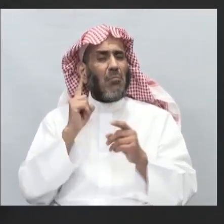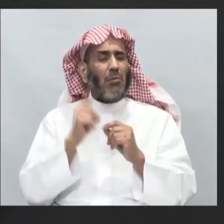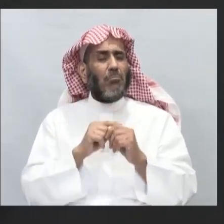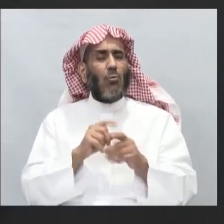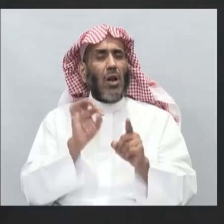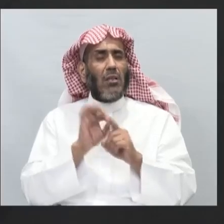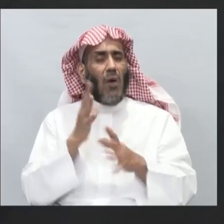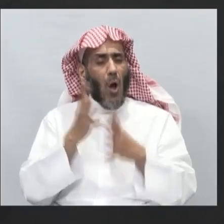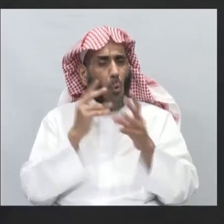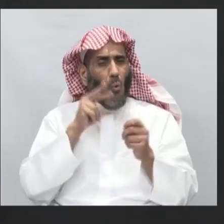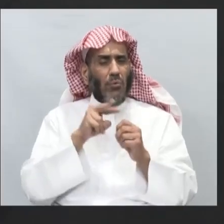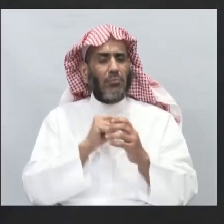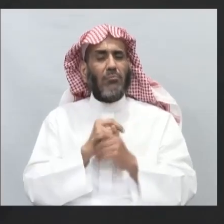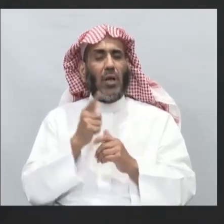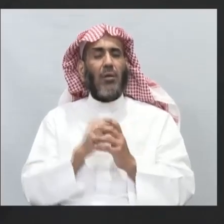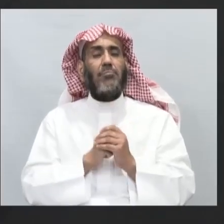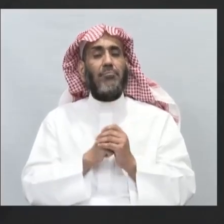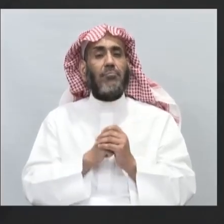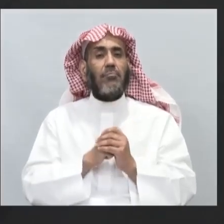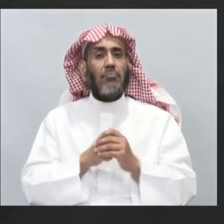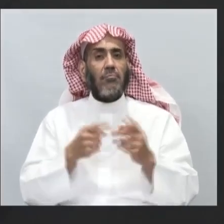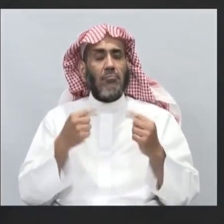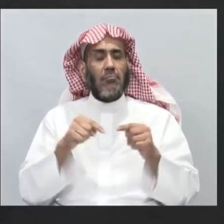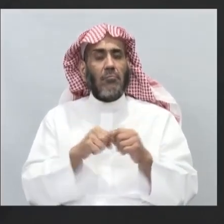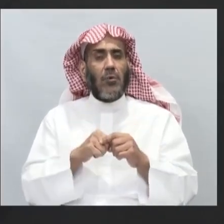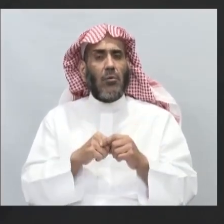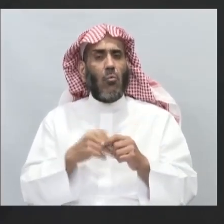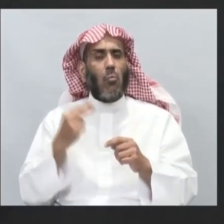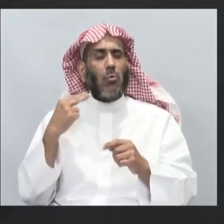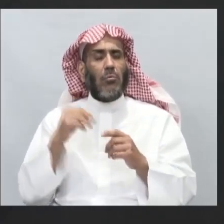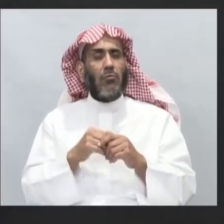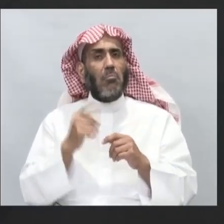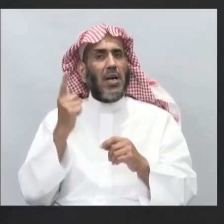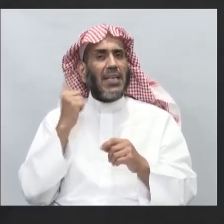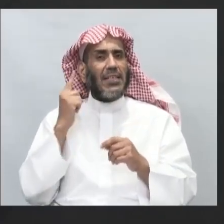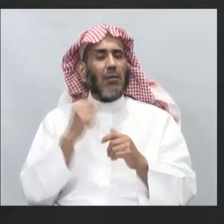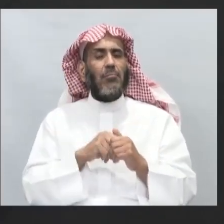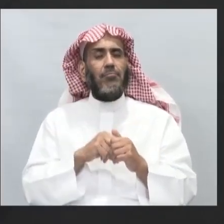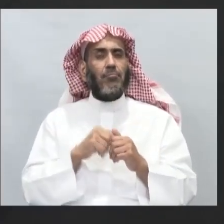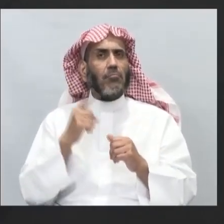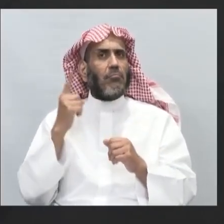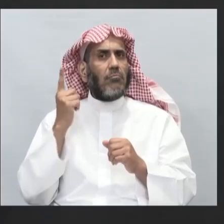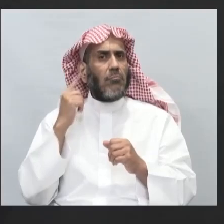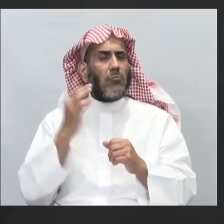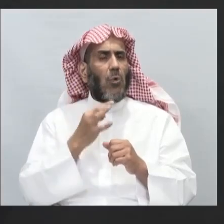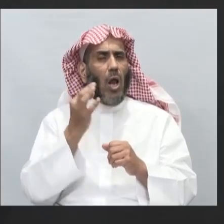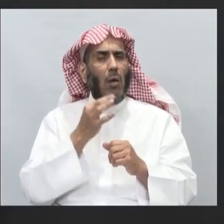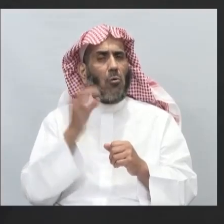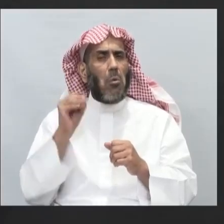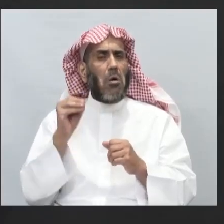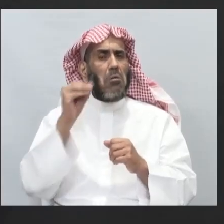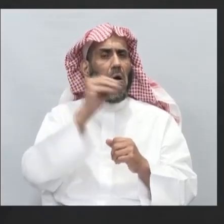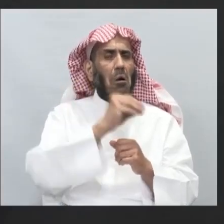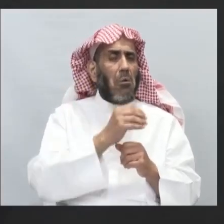ما قاله هذا القائل ولذلك نحن مؤتمنون فيما نستمع البعض يسمع كلاما ثم ينقل